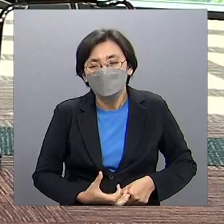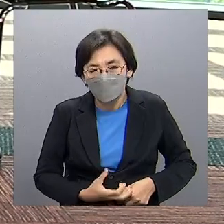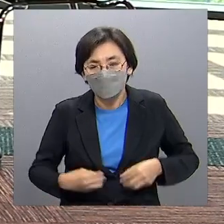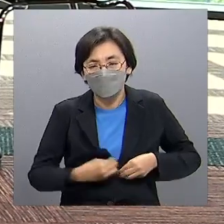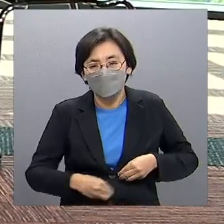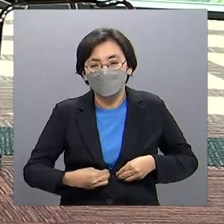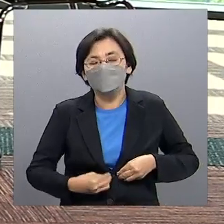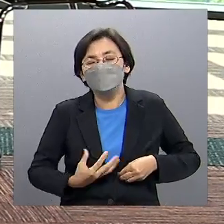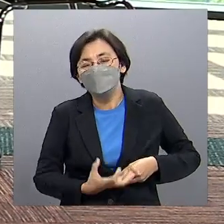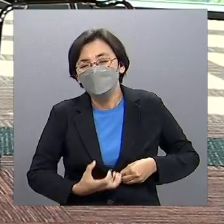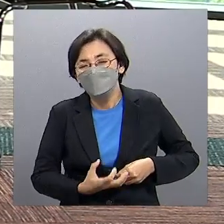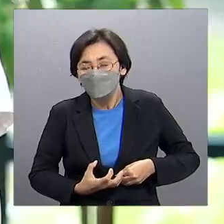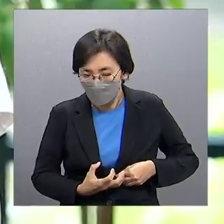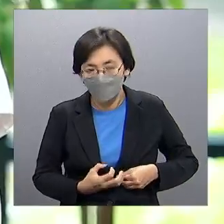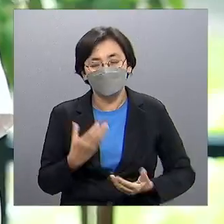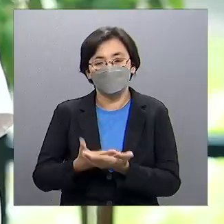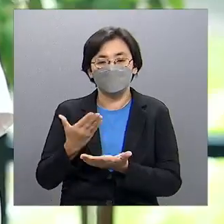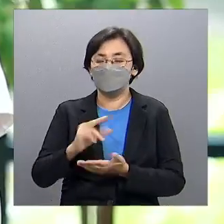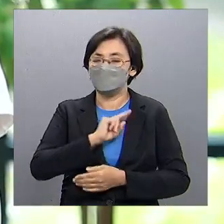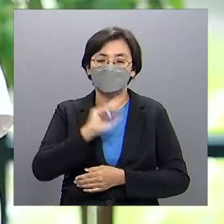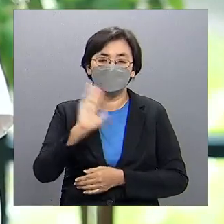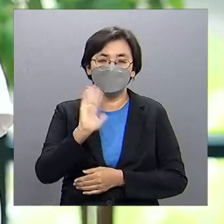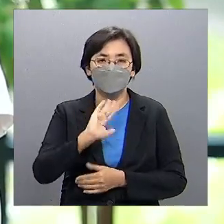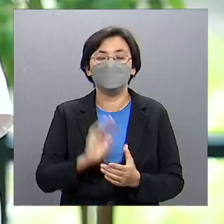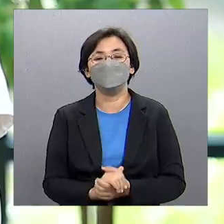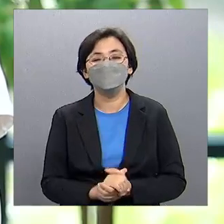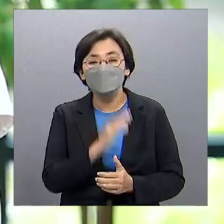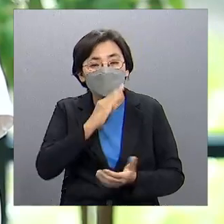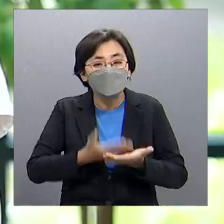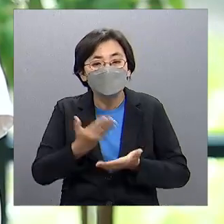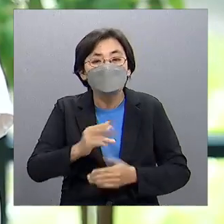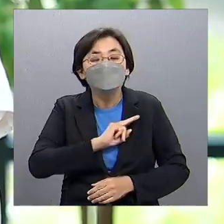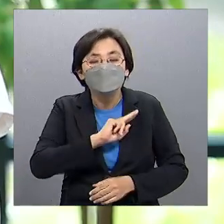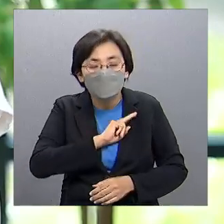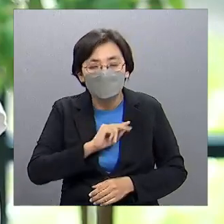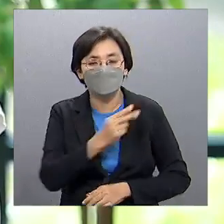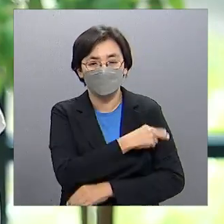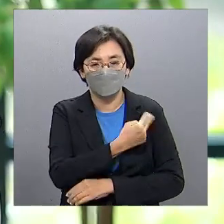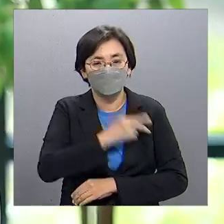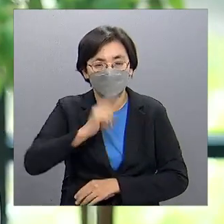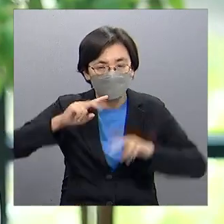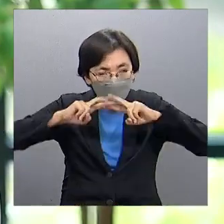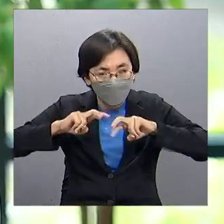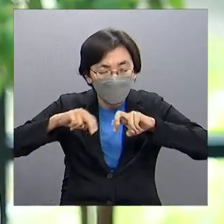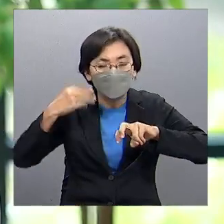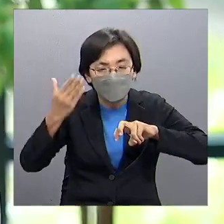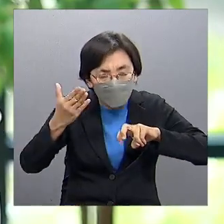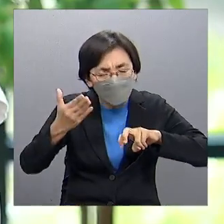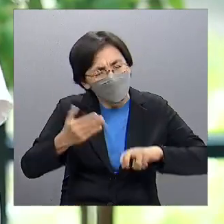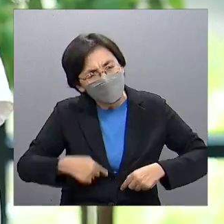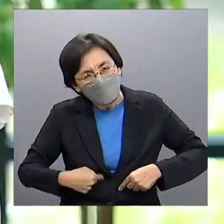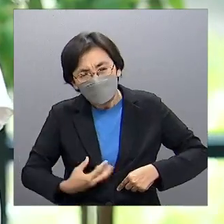ควรจะซื้อยามาเลือกใช้เองเพราะว่าบางครั้งเนี่ยต้องให้แพทย์เนี่ยวิเคราะห์ก่อนว่าเรามีอาการเนี่ยเบื้องต้นระดับกลางหรือระดับท้าย